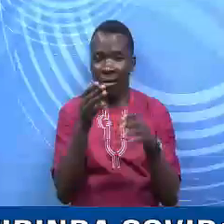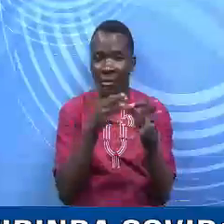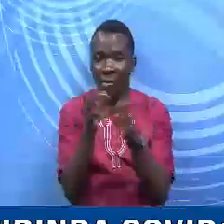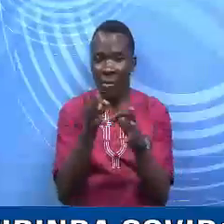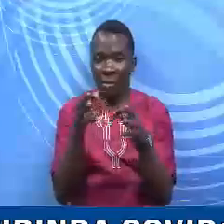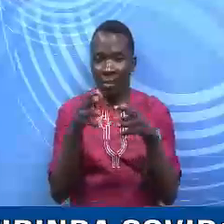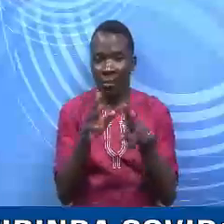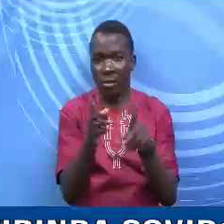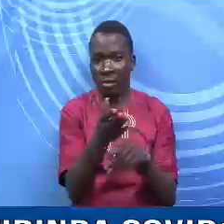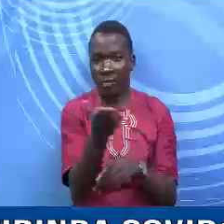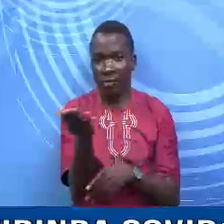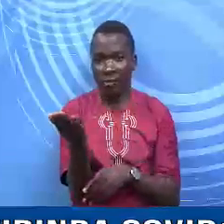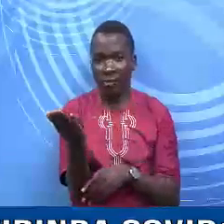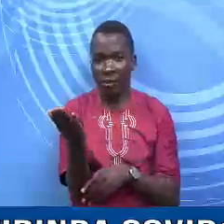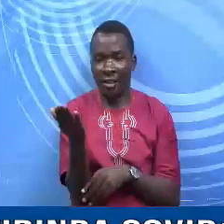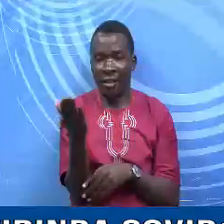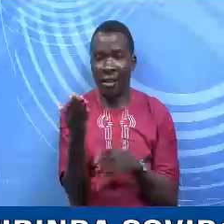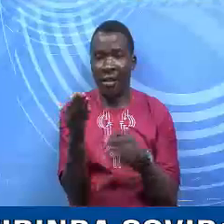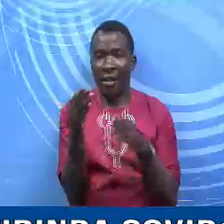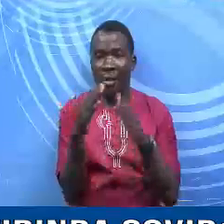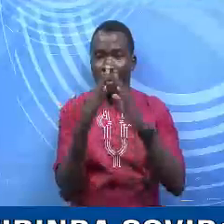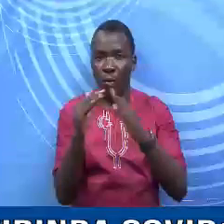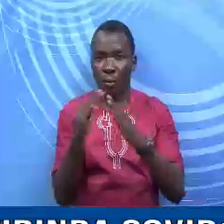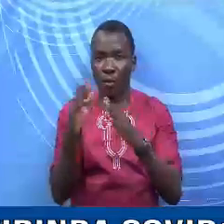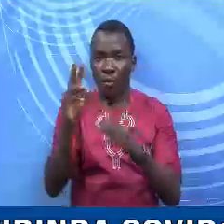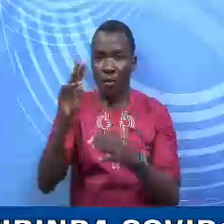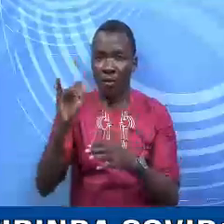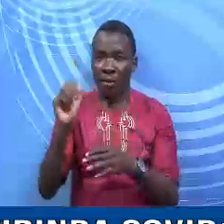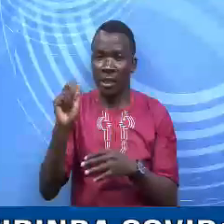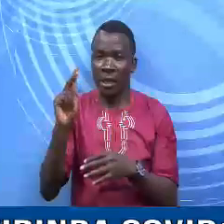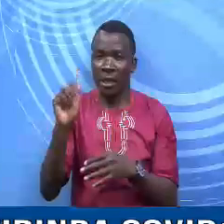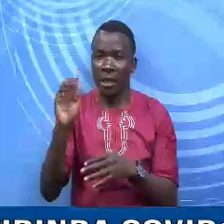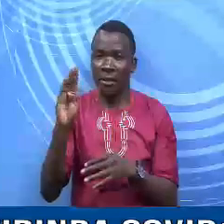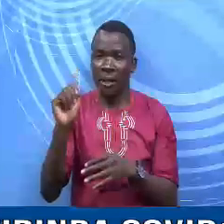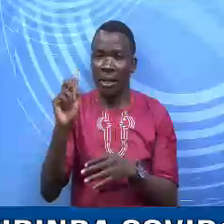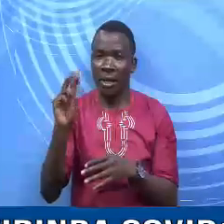buryo. Uyu ni umudugudu wa Nyakabanda, kagari Ndwangara.